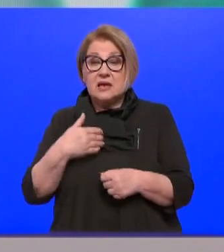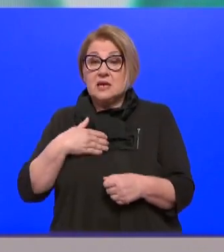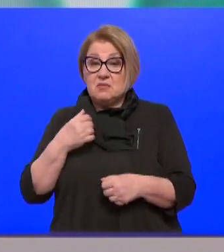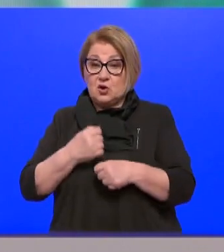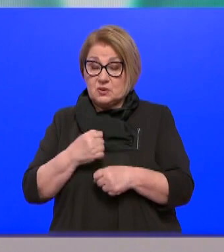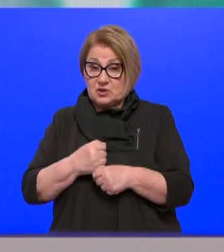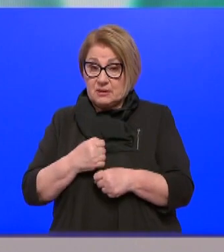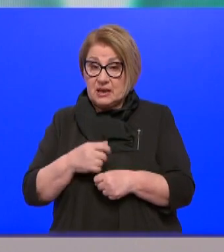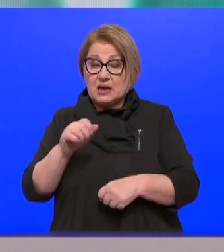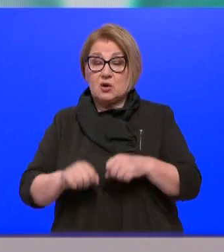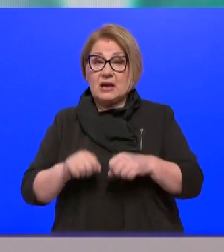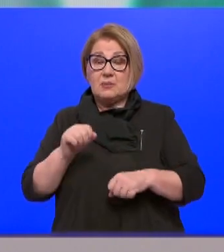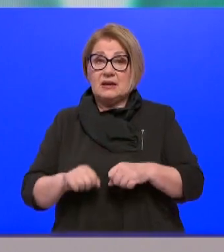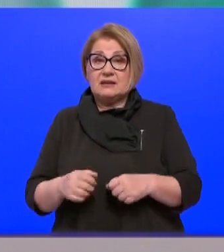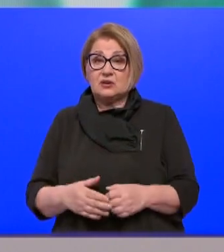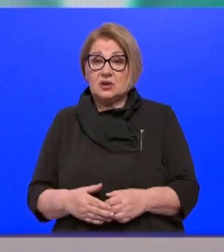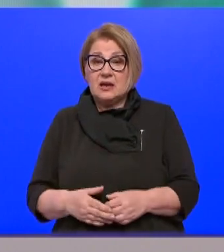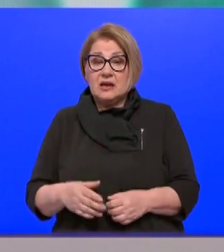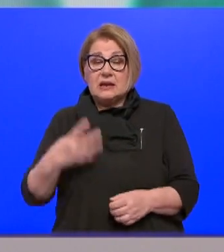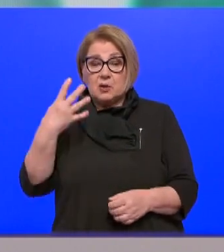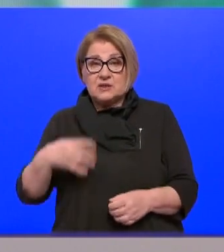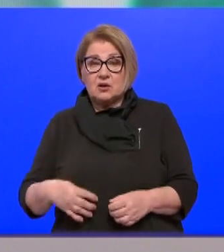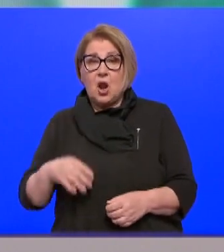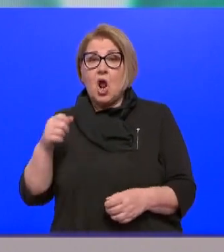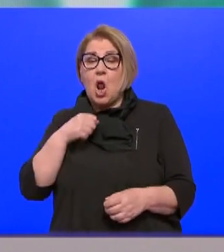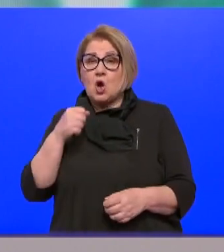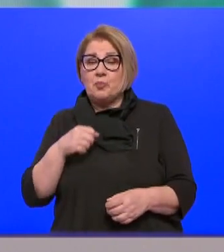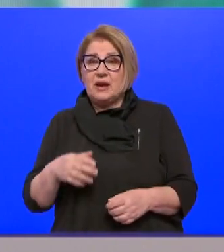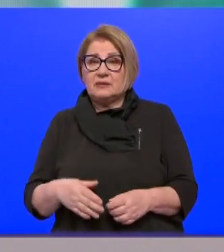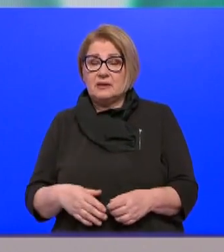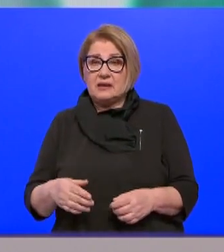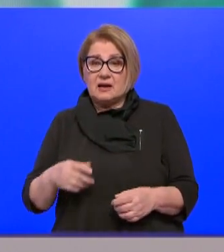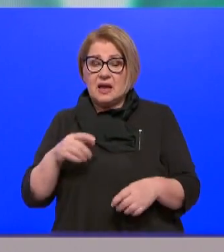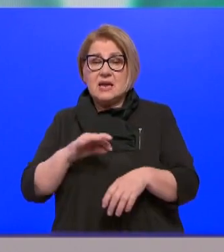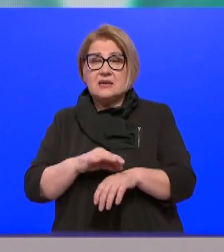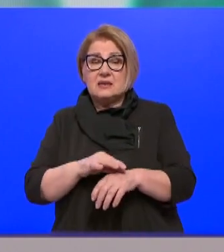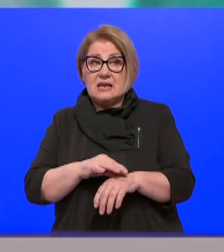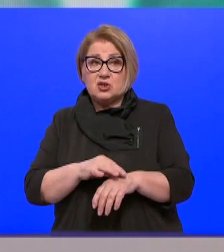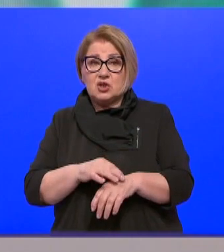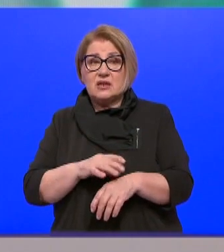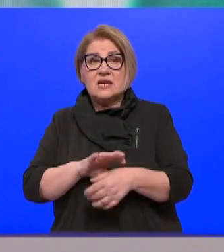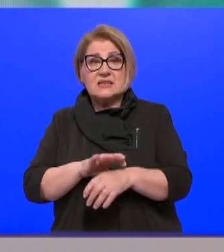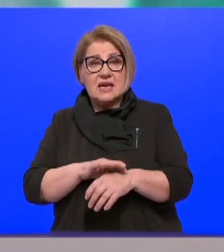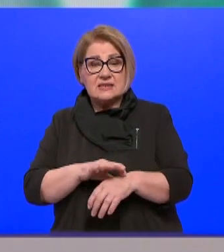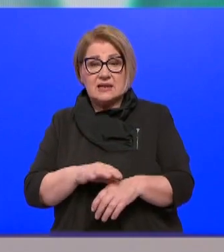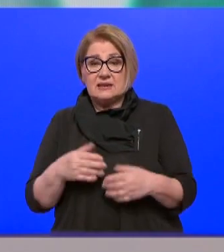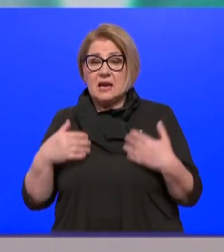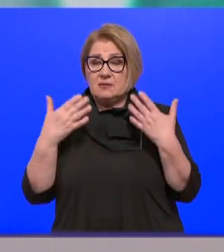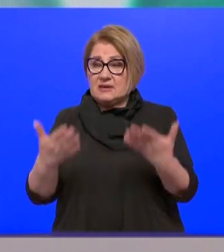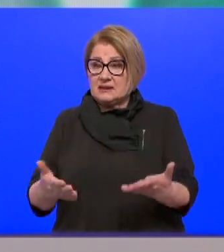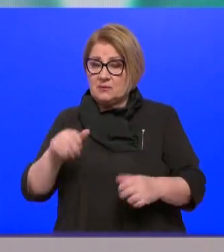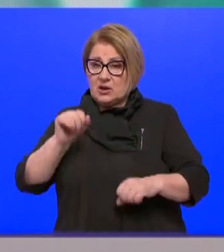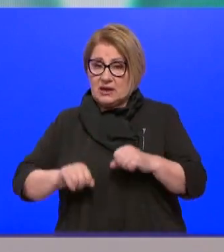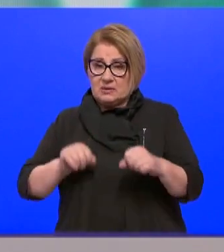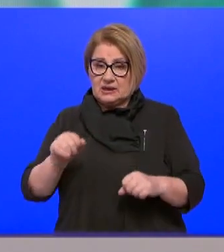osposobimo. Mi kao rehabilitatori, ne samo ja, psiholog, logoped, fizioterapeut, naravno liječnik, sestra bez kojih ne možemo, nabildamo,